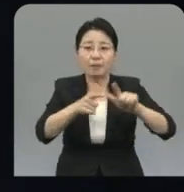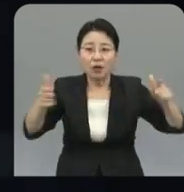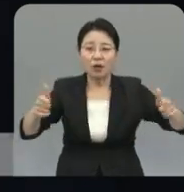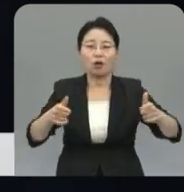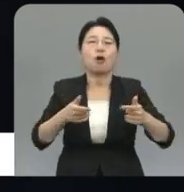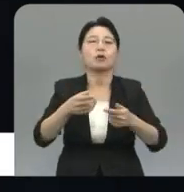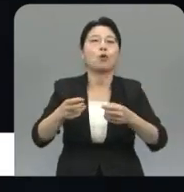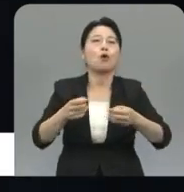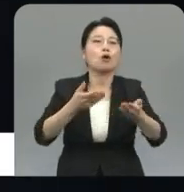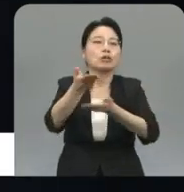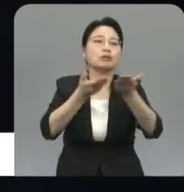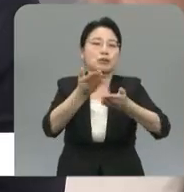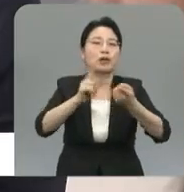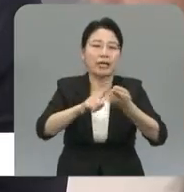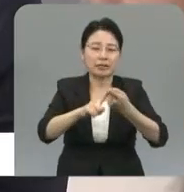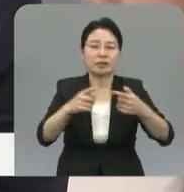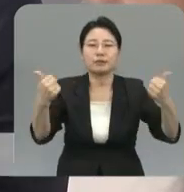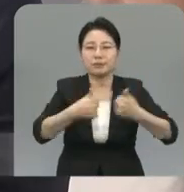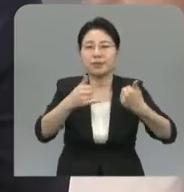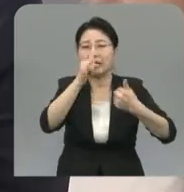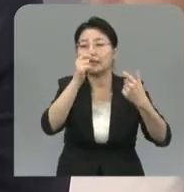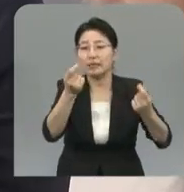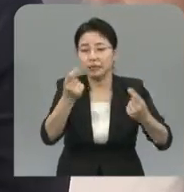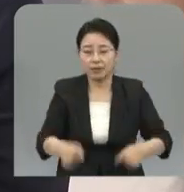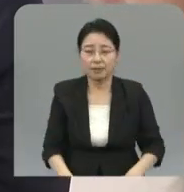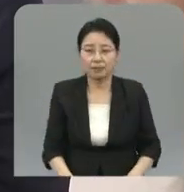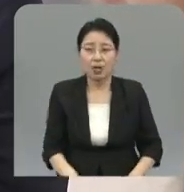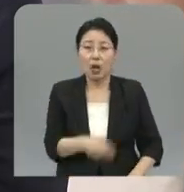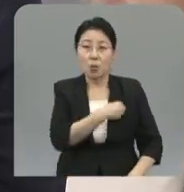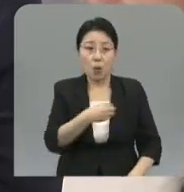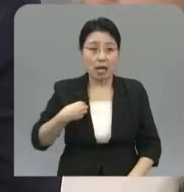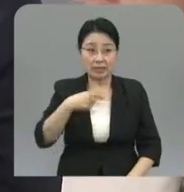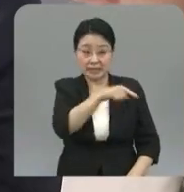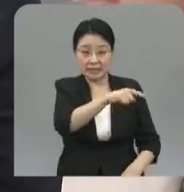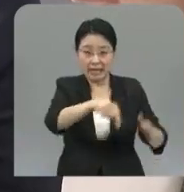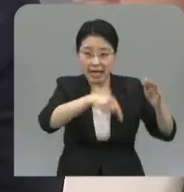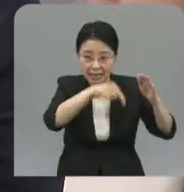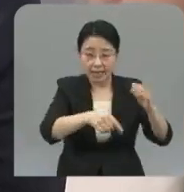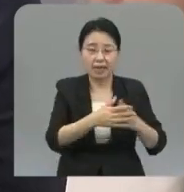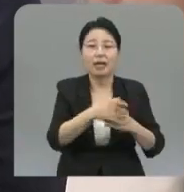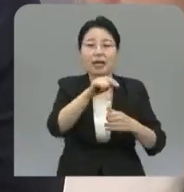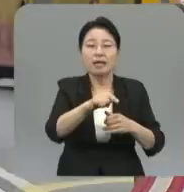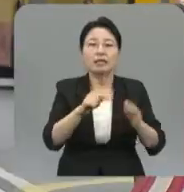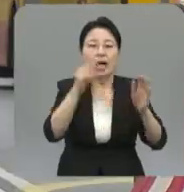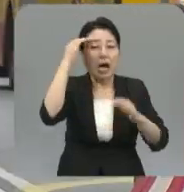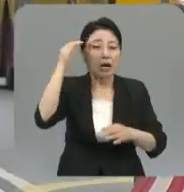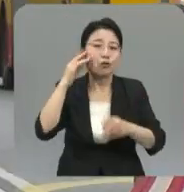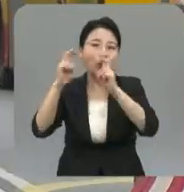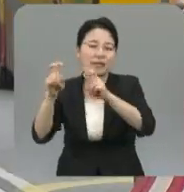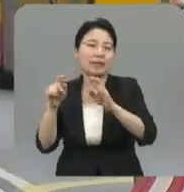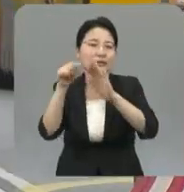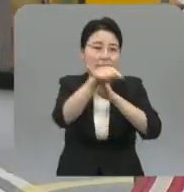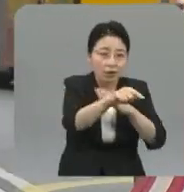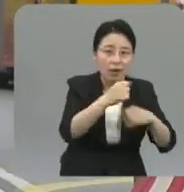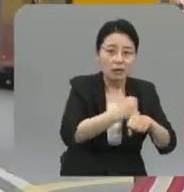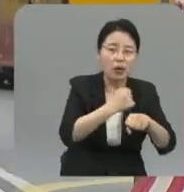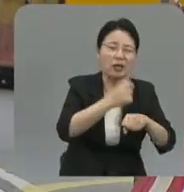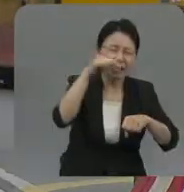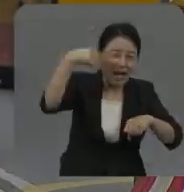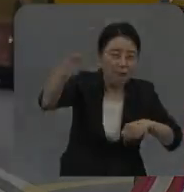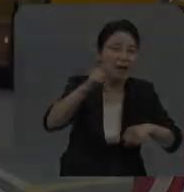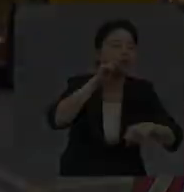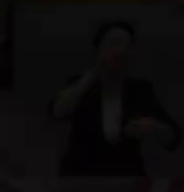du gouvernement nippon n'a donné aucune réponse aux demandes du dirigeant sud-coréen sur le partage des informations et la participation des sphères sud-coréens à la